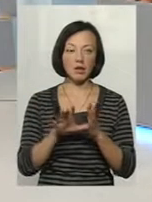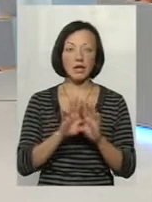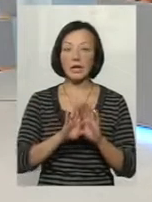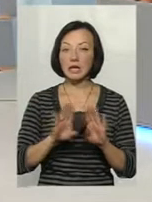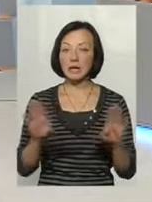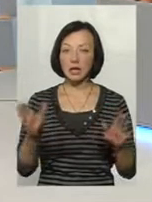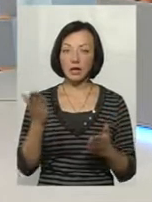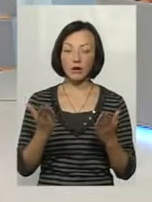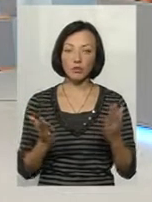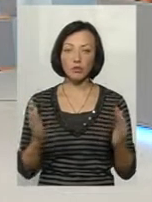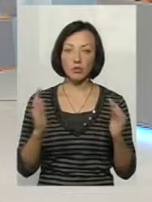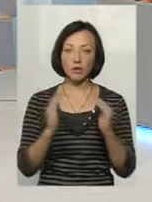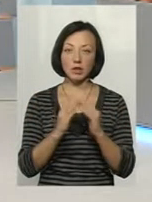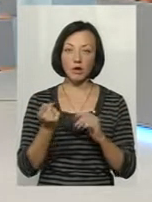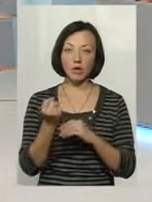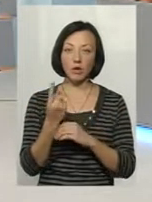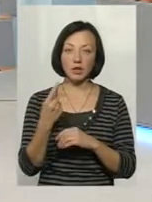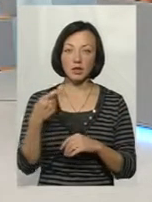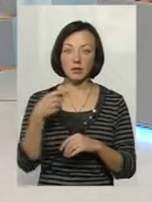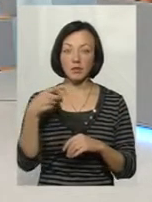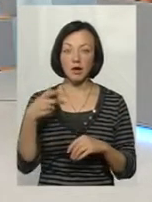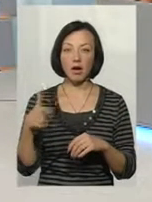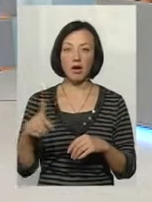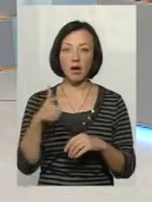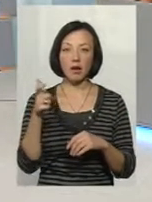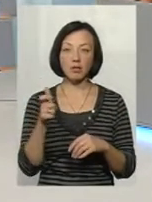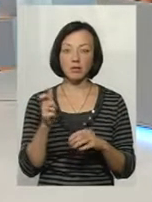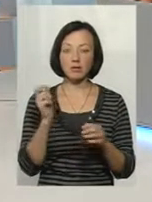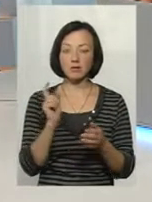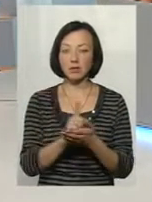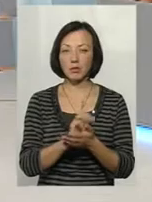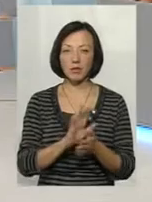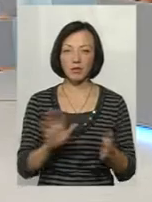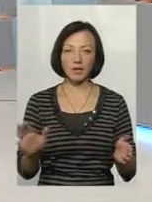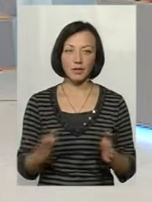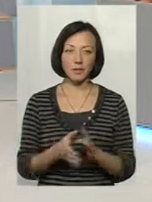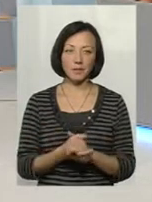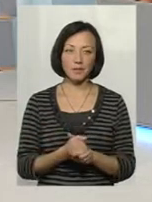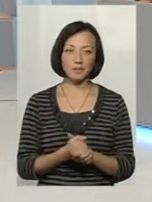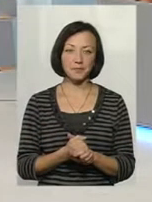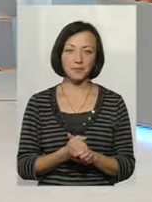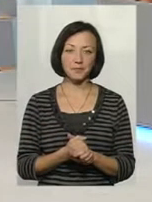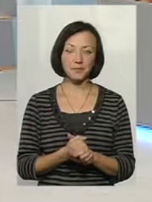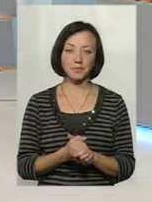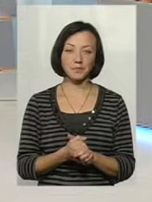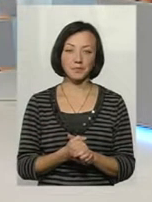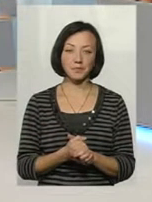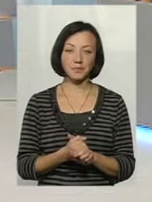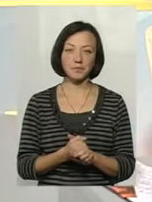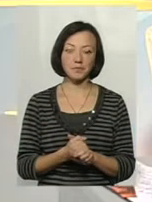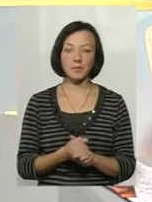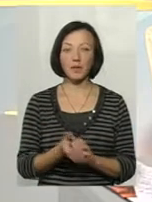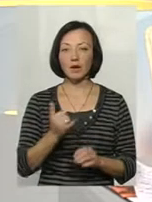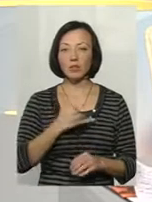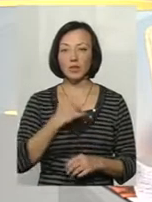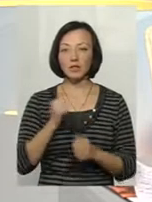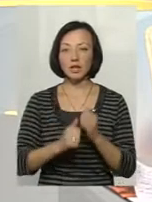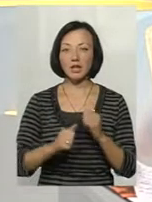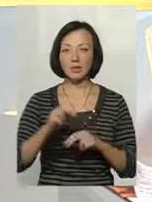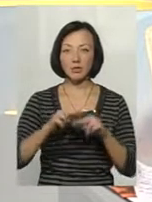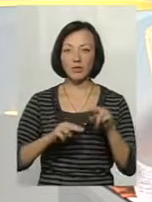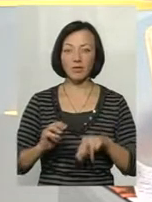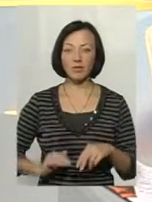Якщо будинок 11-поверховий, значить газу в ньому бути не повинно. В нас часто забудовники